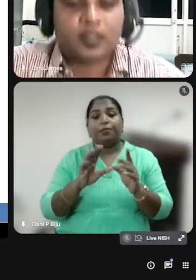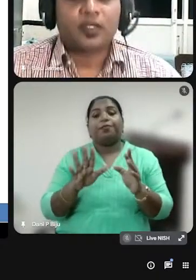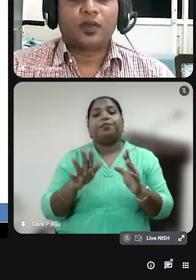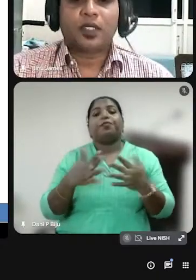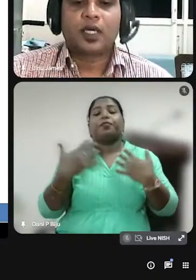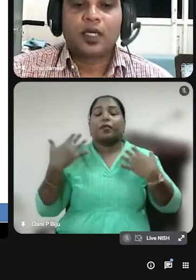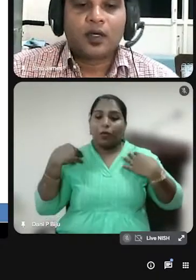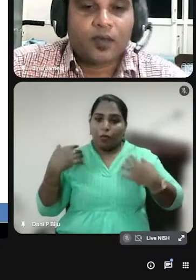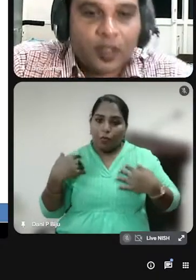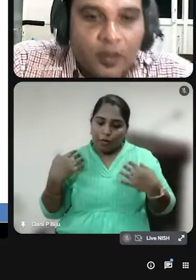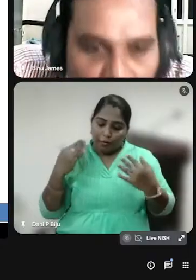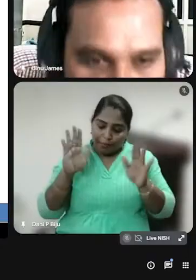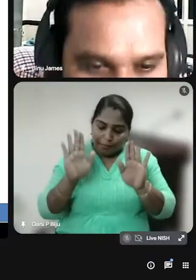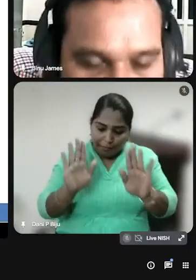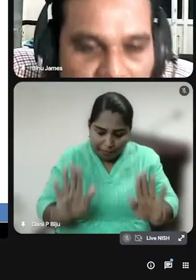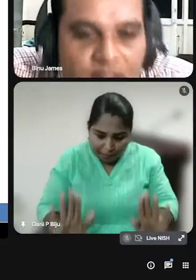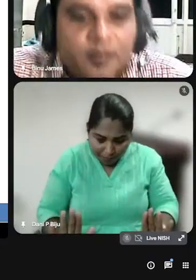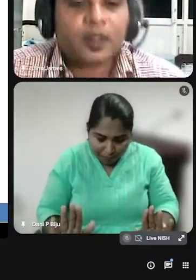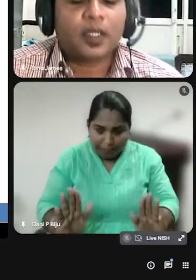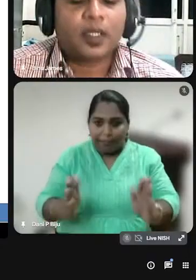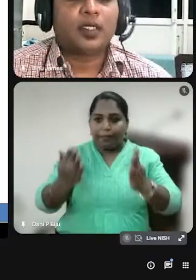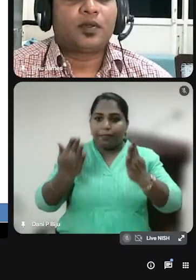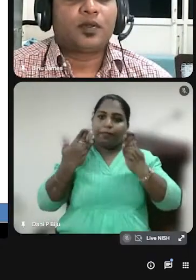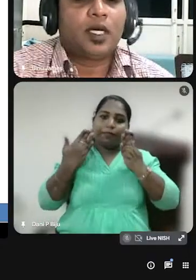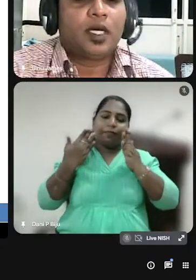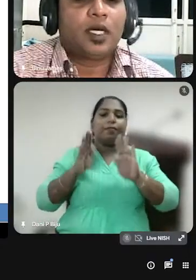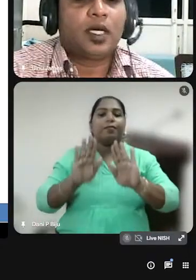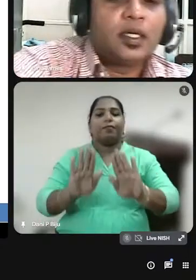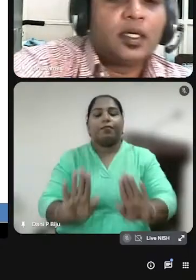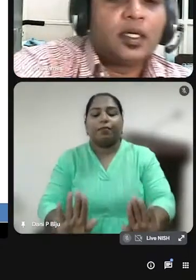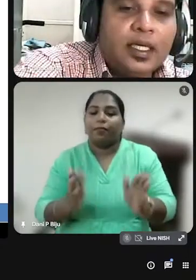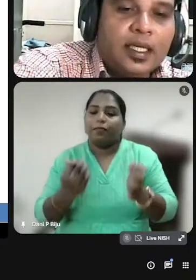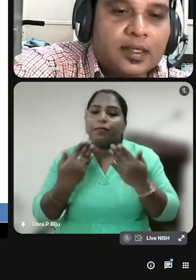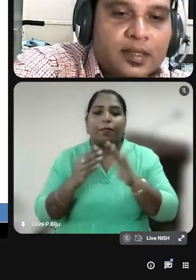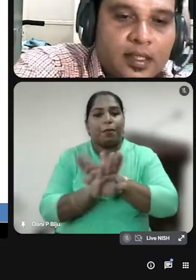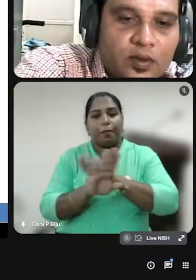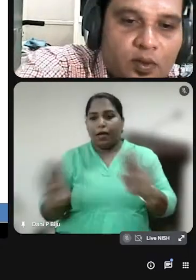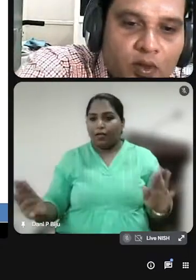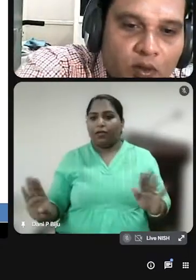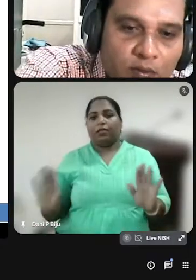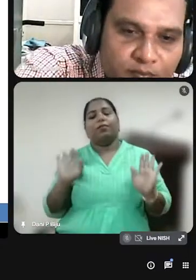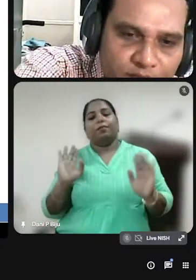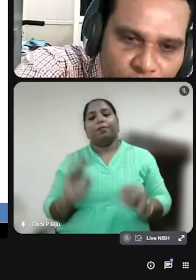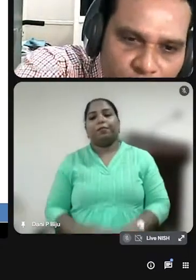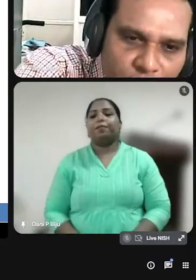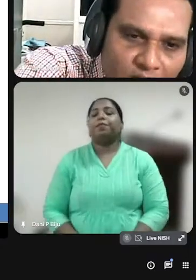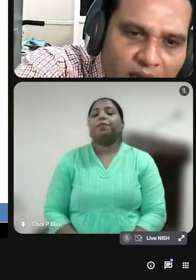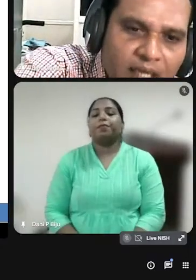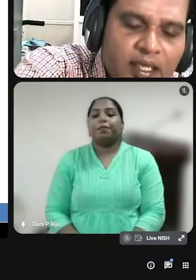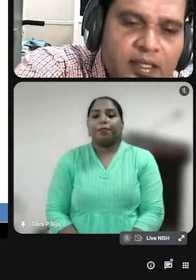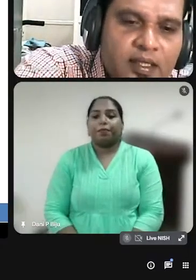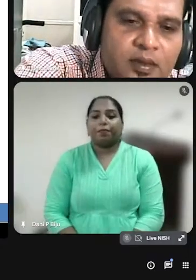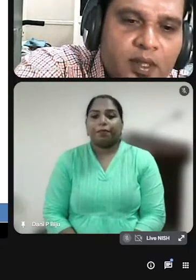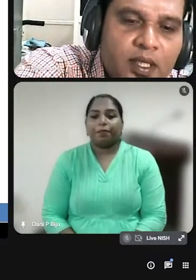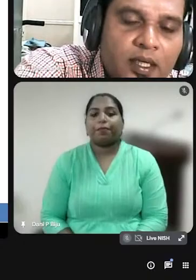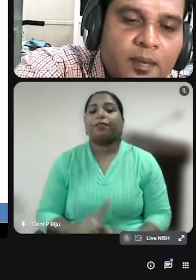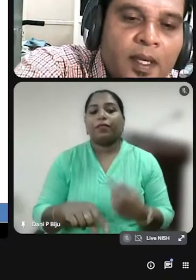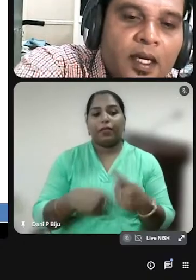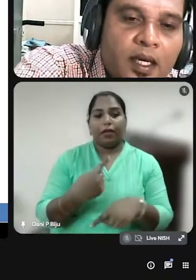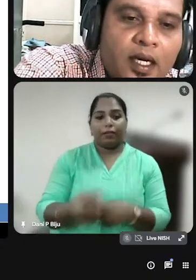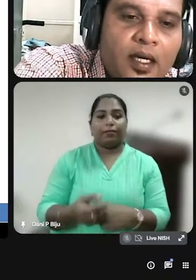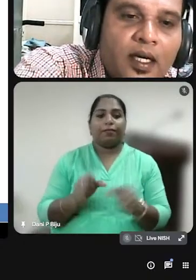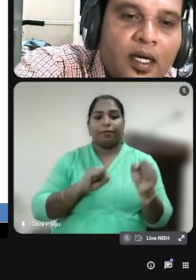ആയാസപ്പെടുക, തിരിച്ചു വരിക, വീണ്ടും മുമ്പോട്ട് ആയാസപ്പെടുക, തിരിച്ചു വരിക. അതാണ് ഈ എക്സസൈസ് കൊണ്ടുള്ളത്. അടുത്ത എക്സസൈസ് എന്ന്